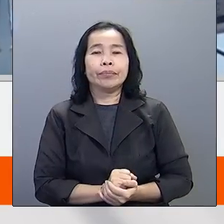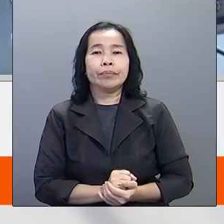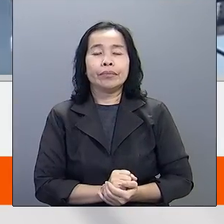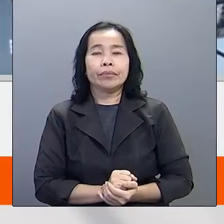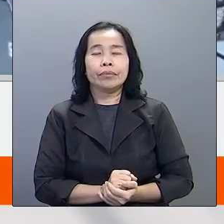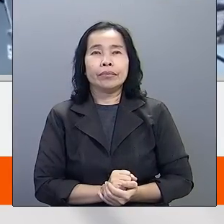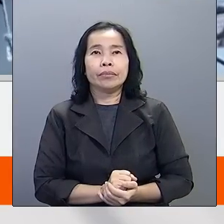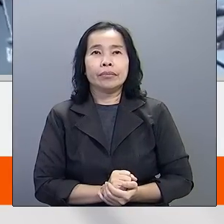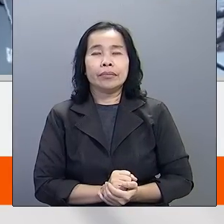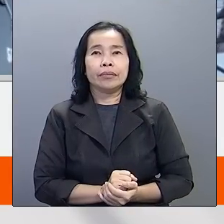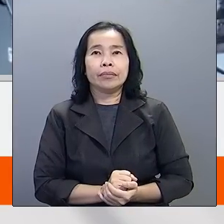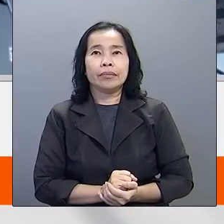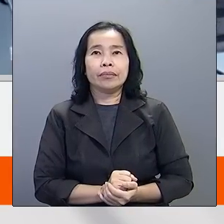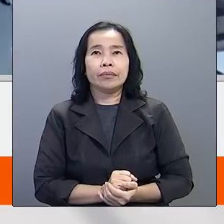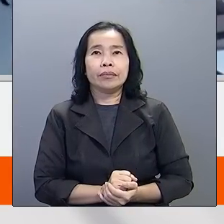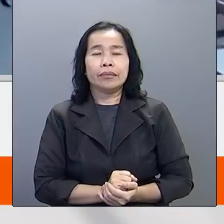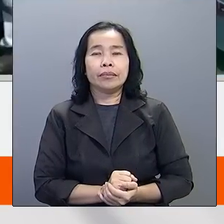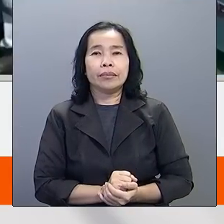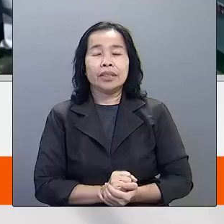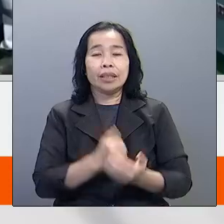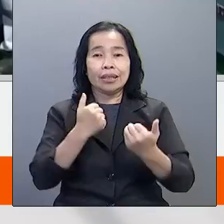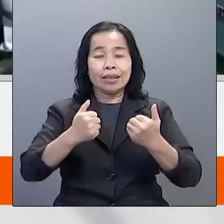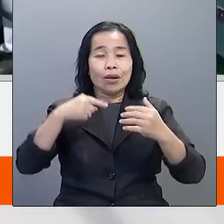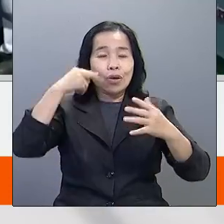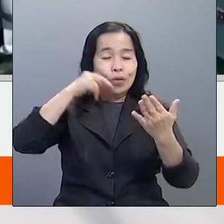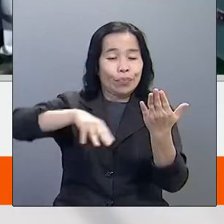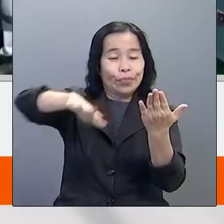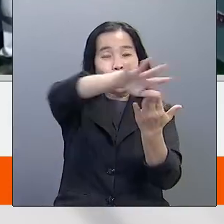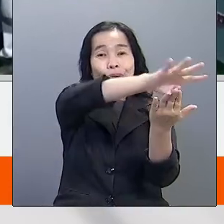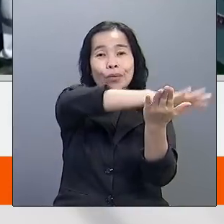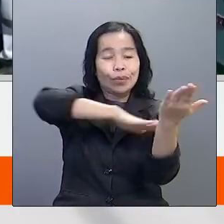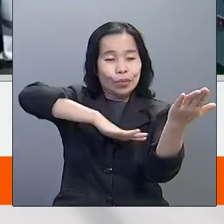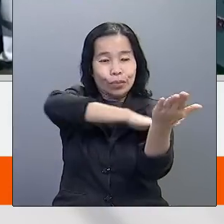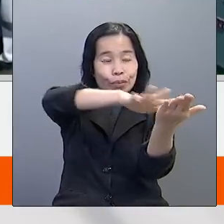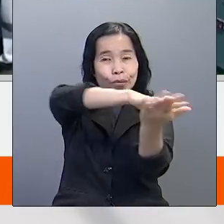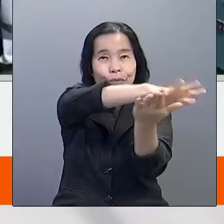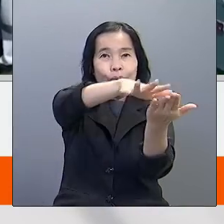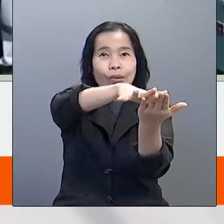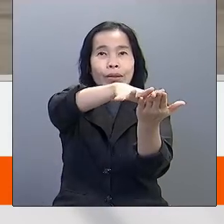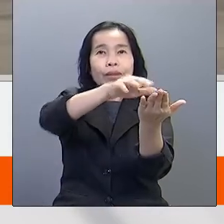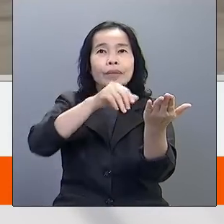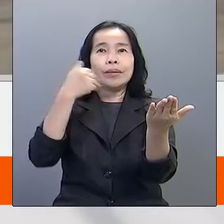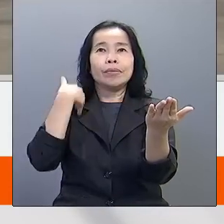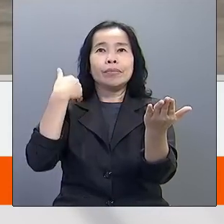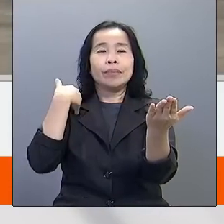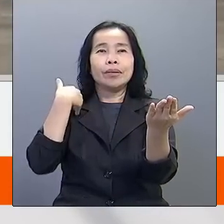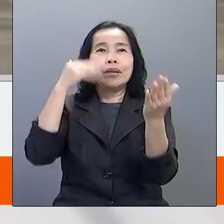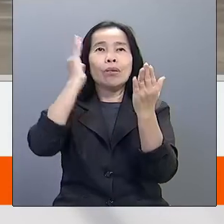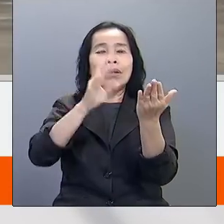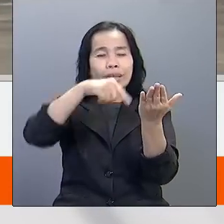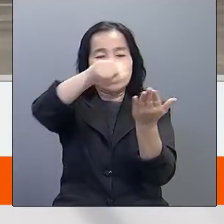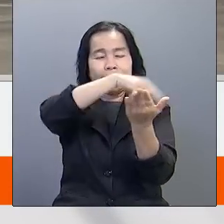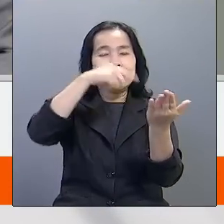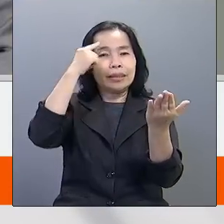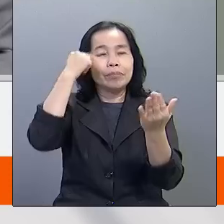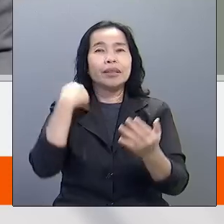ปรูพรมรอบพื้นที่ทั้งหมดนะครับคาดว่าวันนี้น่าจะมีการพบผู้ที่สูญหายเพิ่มเติมครับ ค่ะ